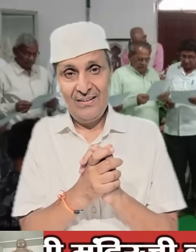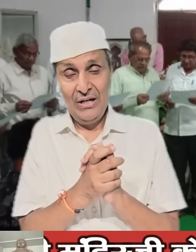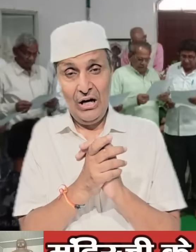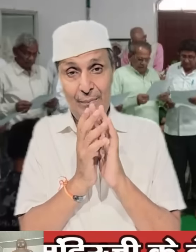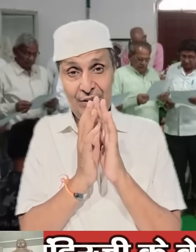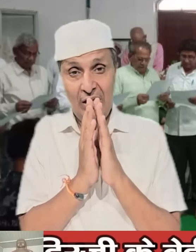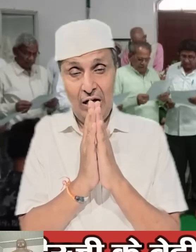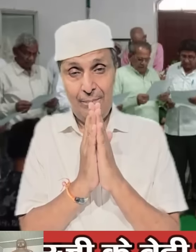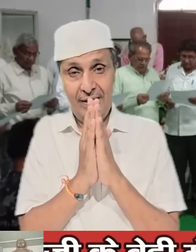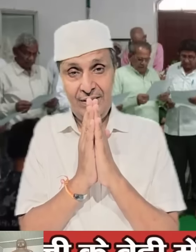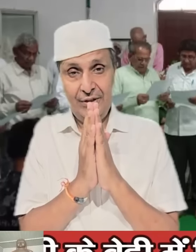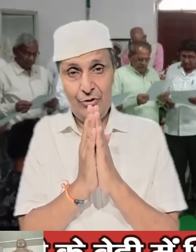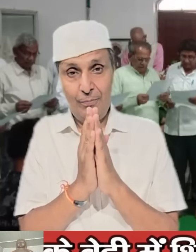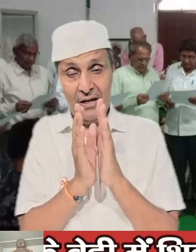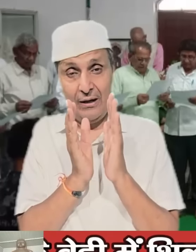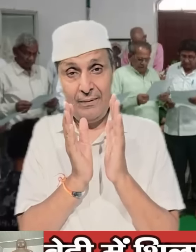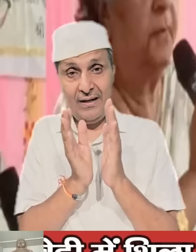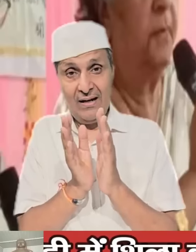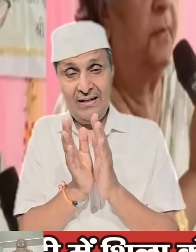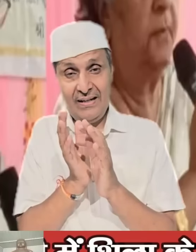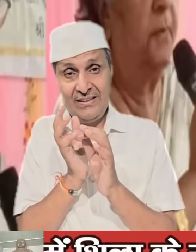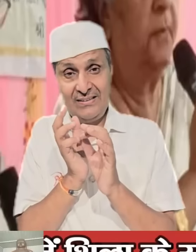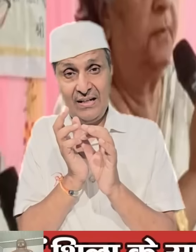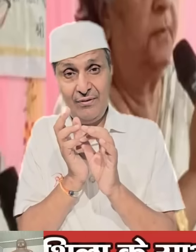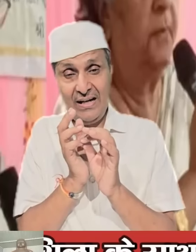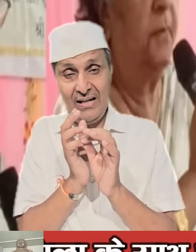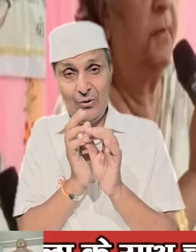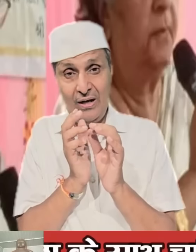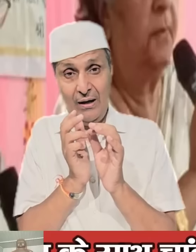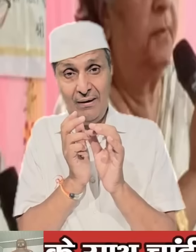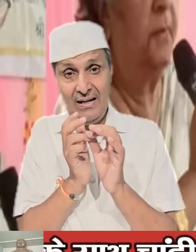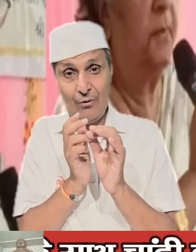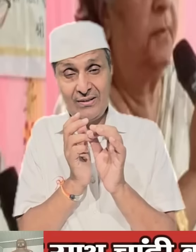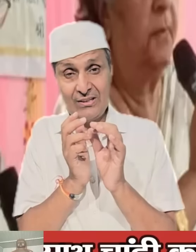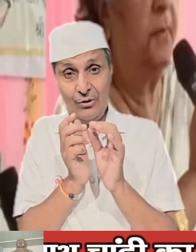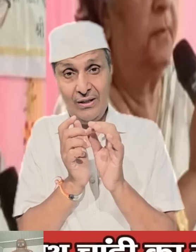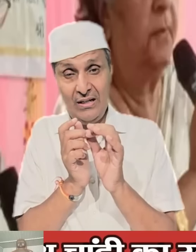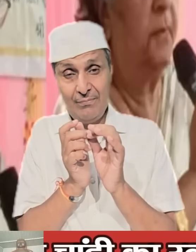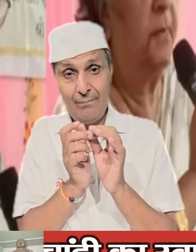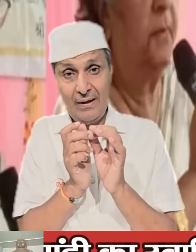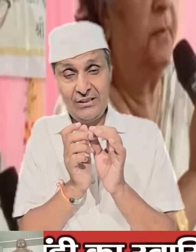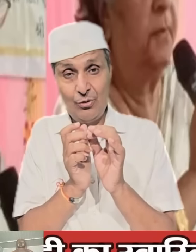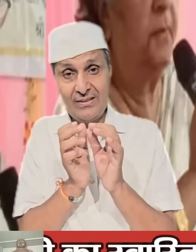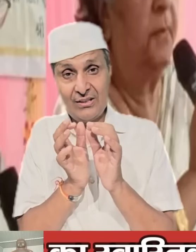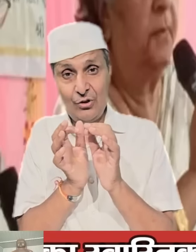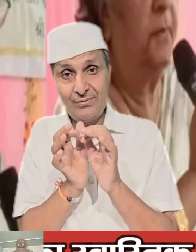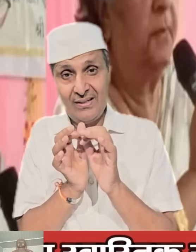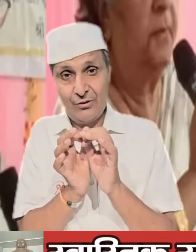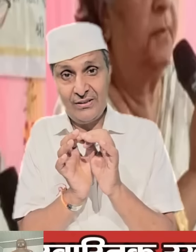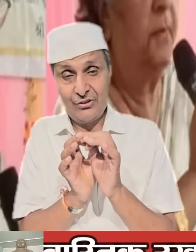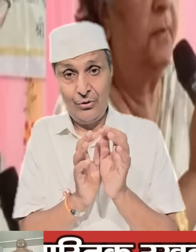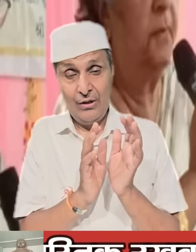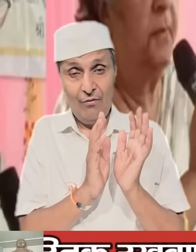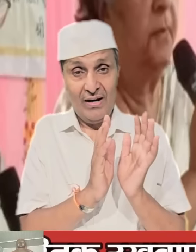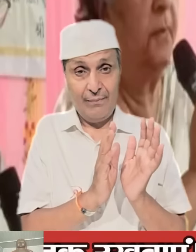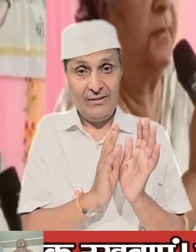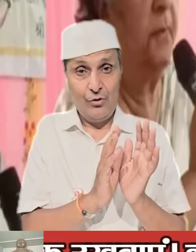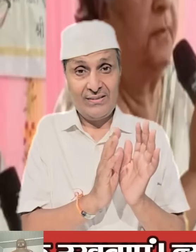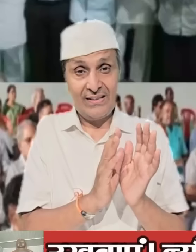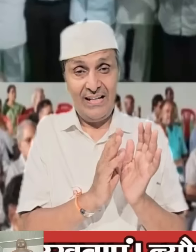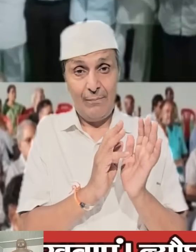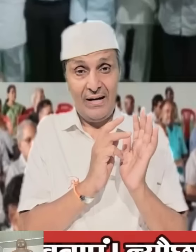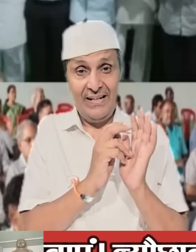लिया। हमेशा अपने तीर्थों पर अपने आने के क्षेत्र के विधायक को, MLA को कह सकते हो, निगम के पार्षद को कह सकते हो, आप सांसद को कह सकते हो, वहाँ